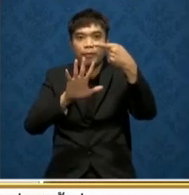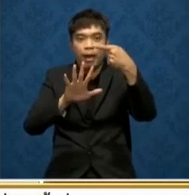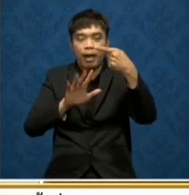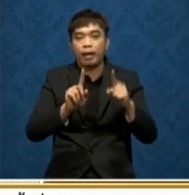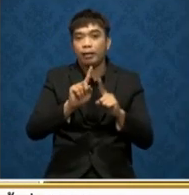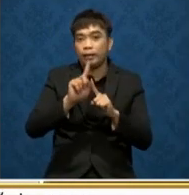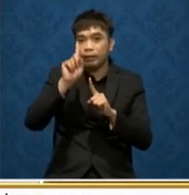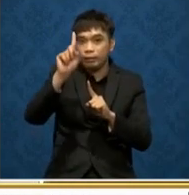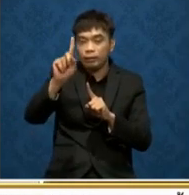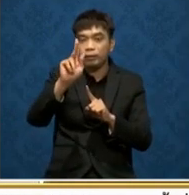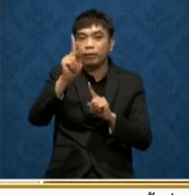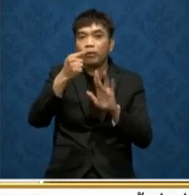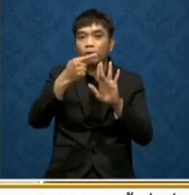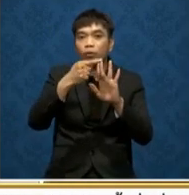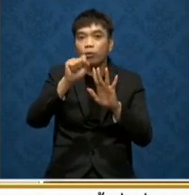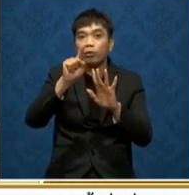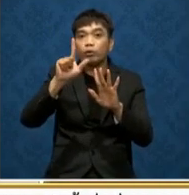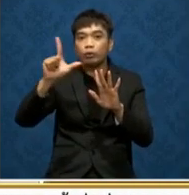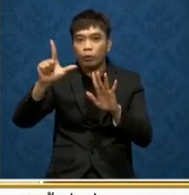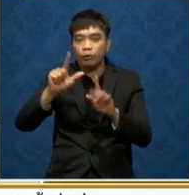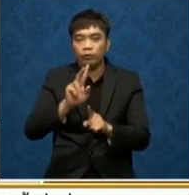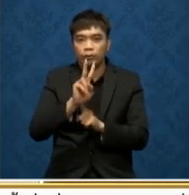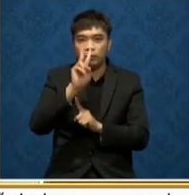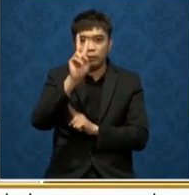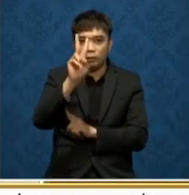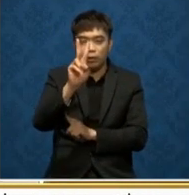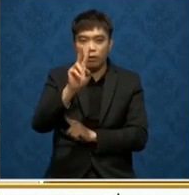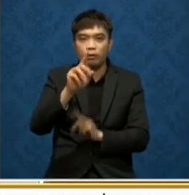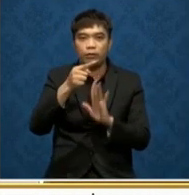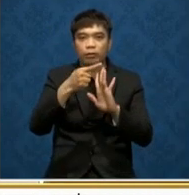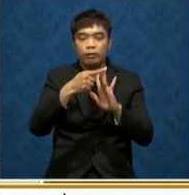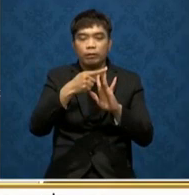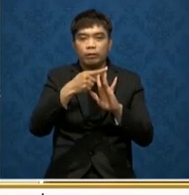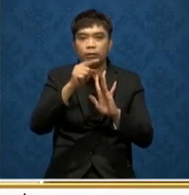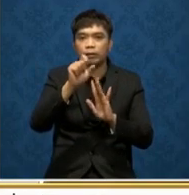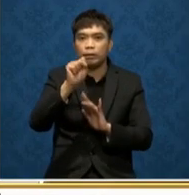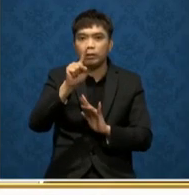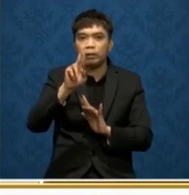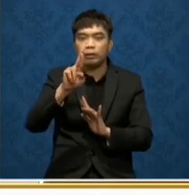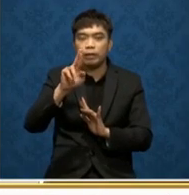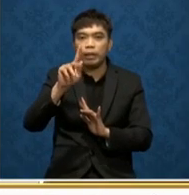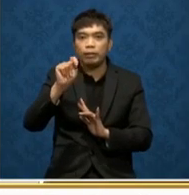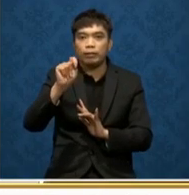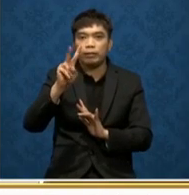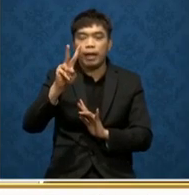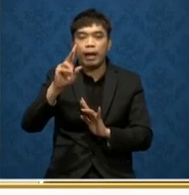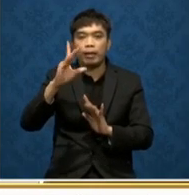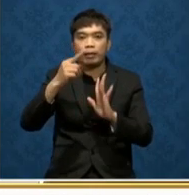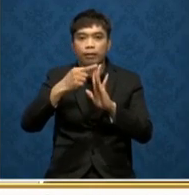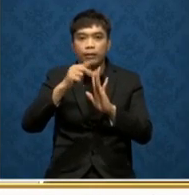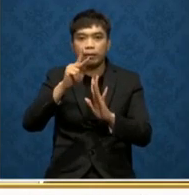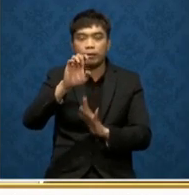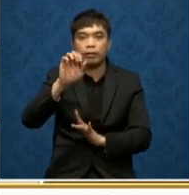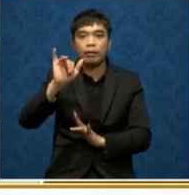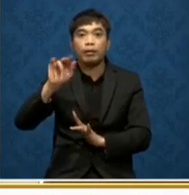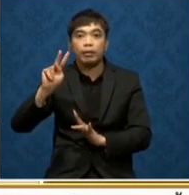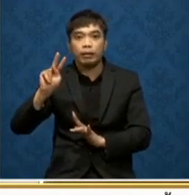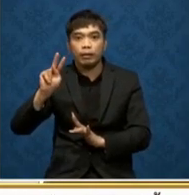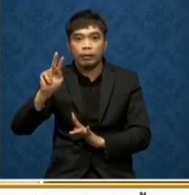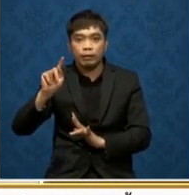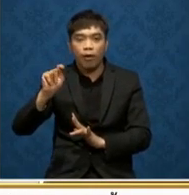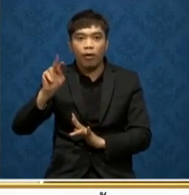ายกุศลโชติรัตน์ 2. นายเศรษฐเกียรติกระจ่างวงศ์ 3. นายขจร